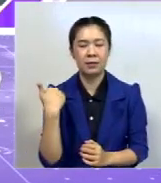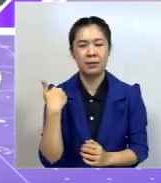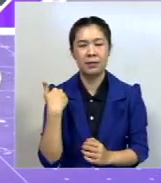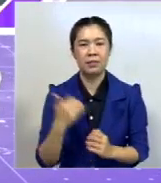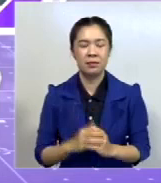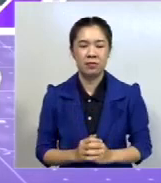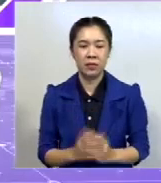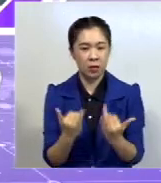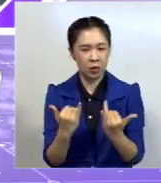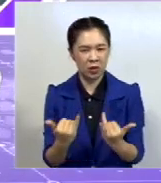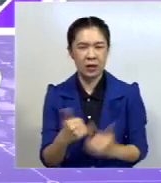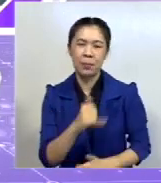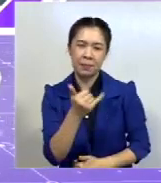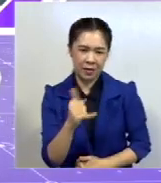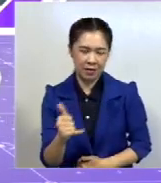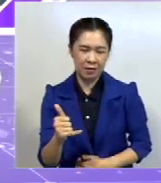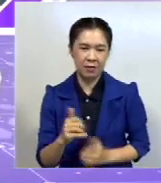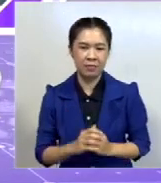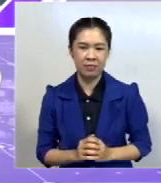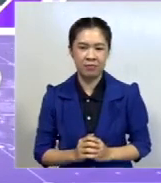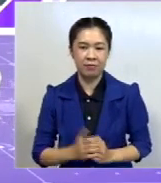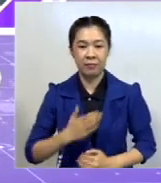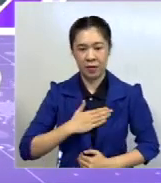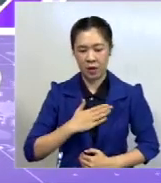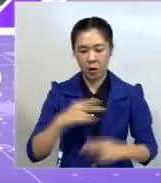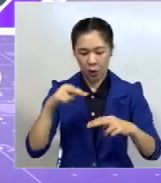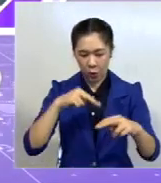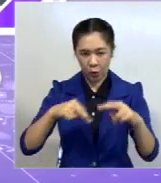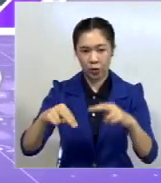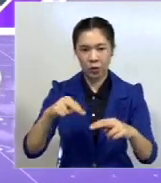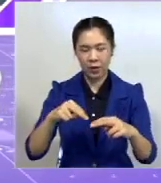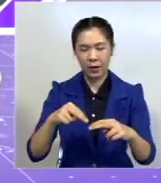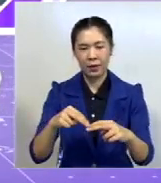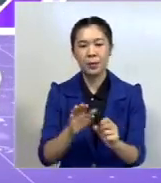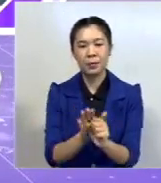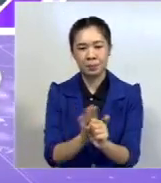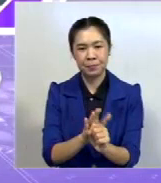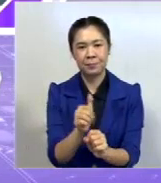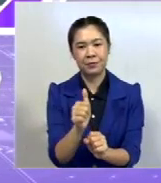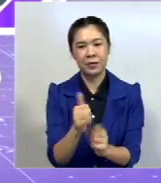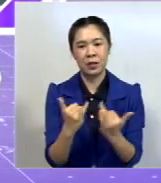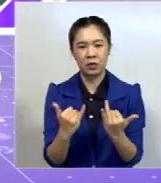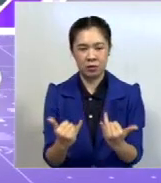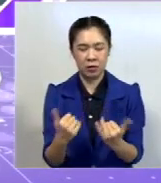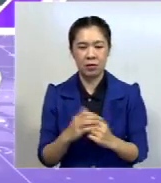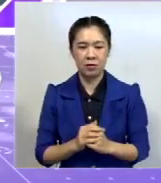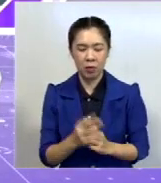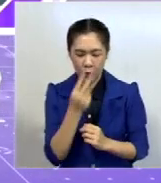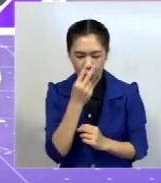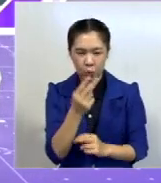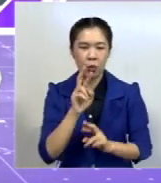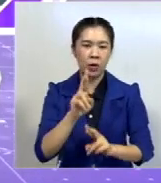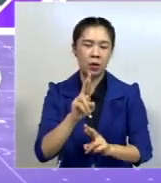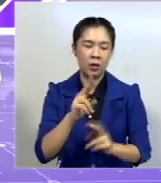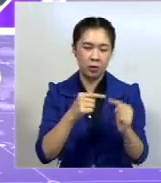ว่ายังไว้ใจไม่ได้นะครับแต่ว่าเราถือว่าเราควบคุมไฟใหญ่เนี่ยอยู่หมดละนั้นแต่ประกำลังที่เรามีก็ยังต้องเฝ้าระวังอยู่ต่